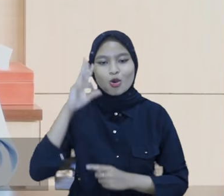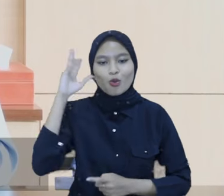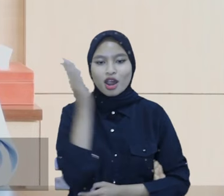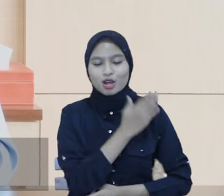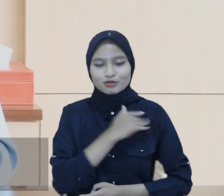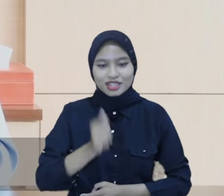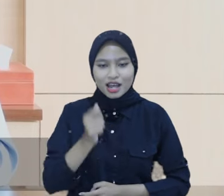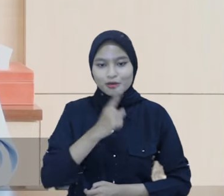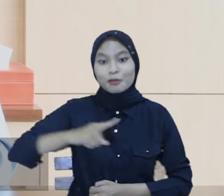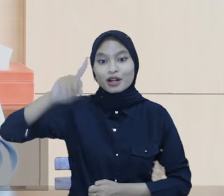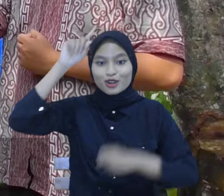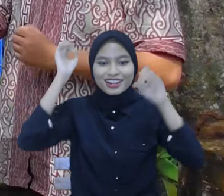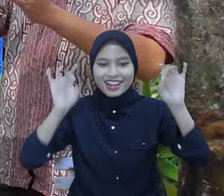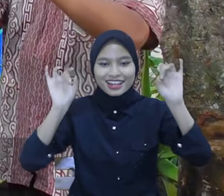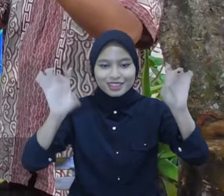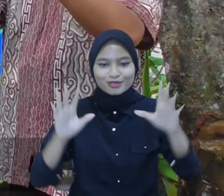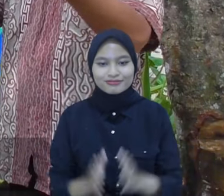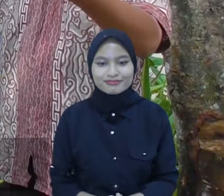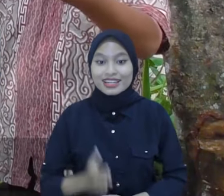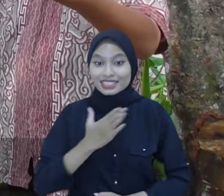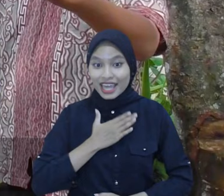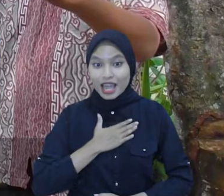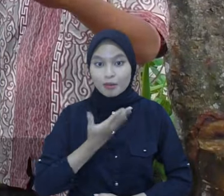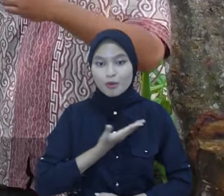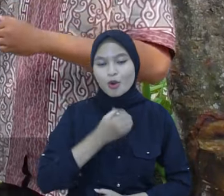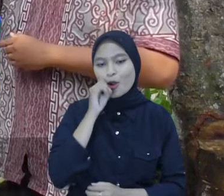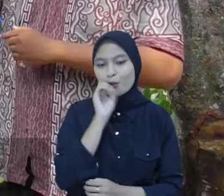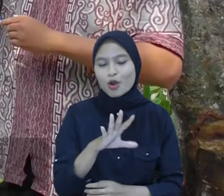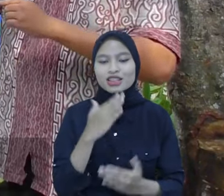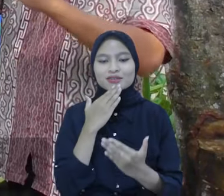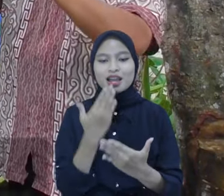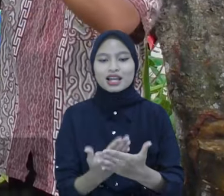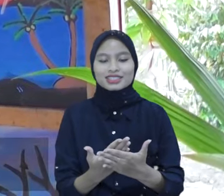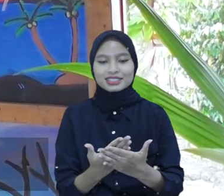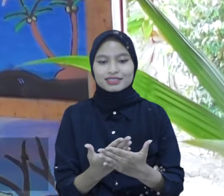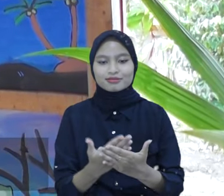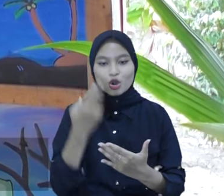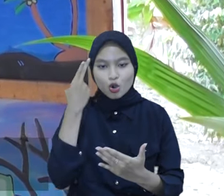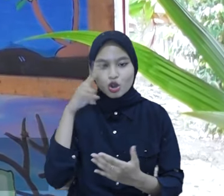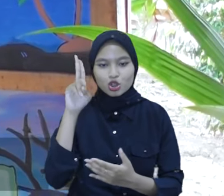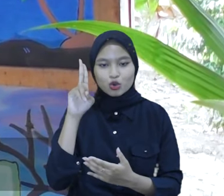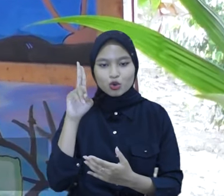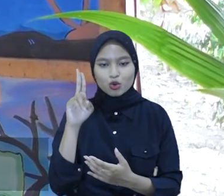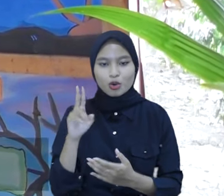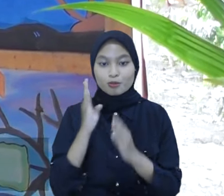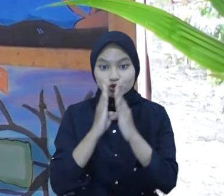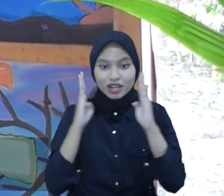wassalamualaikum warahmatullahi wabarakatuh. Saya mengucapkan terima kasih kepada